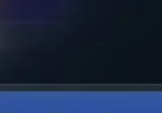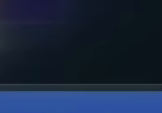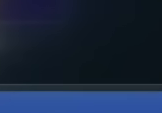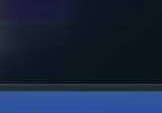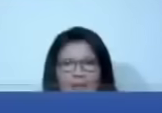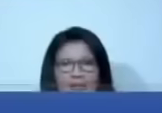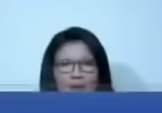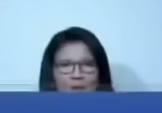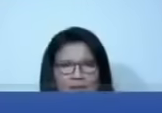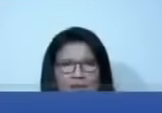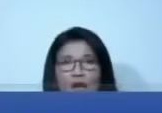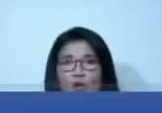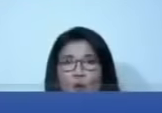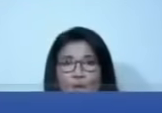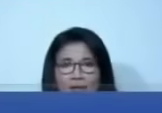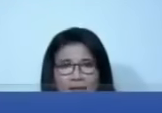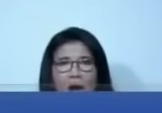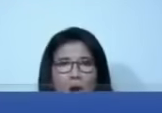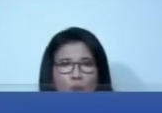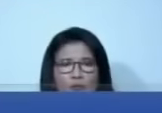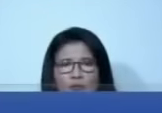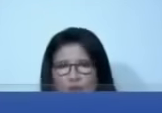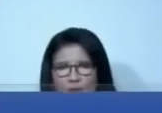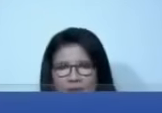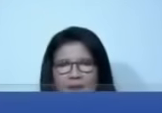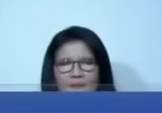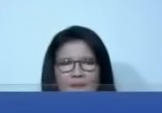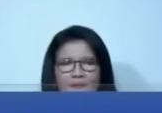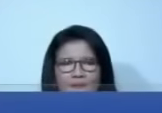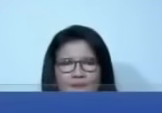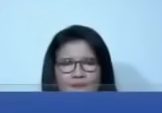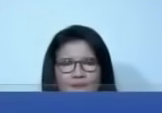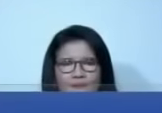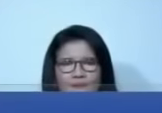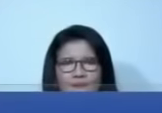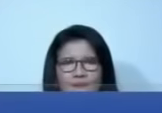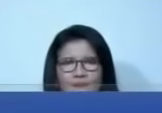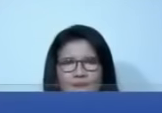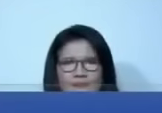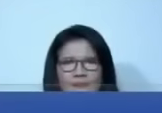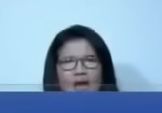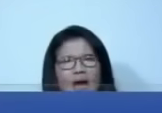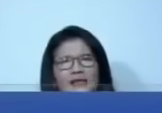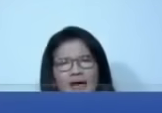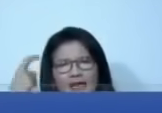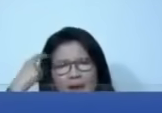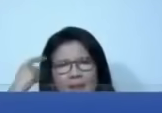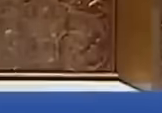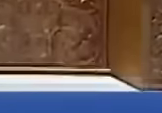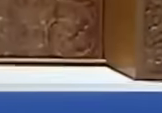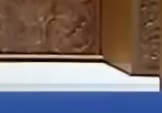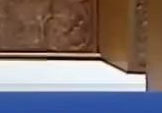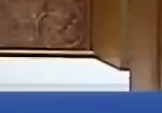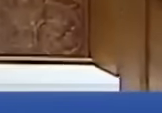28,7%. sebelum hari H debat perdana ketiga Pasangan calon mengomentari tingginya jumlah Calon pemilih yang bimbang